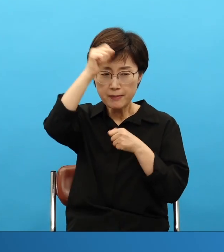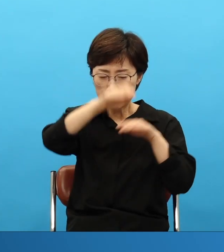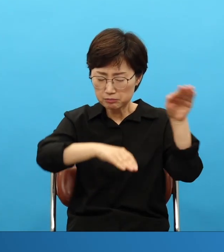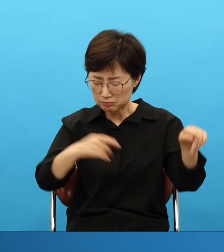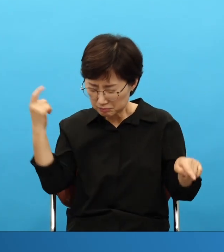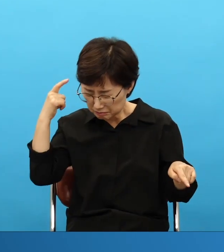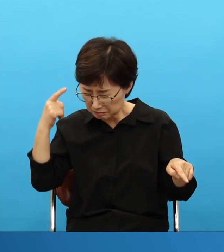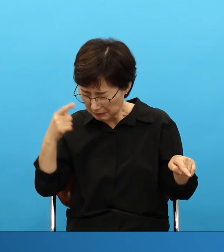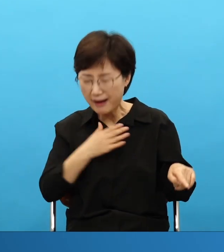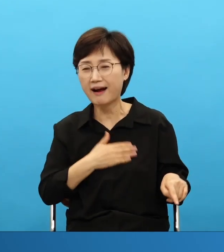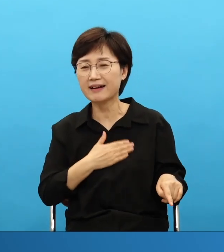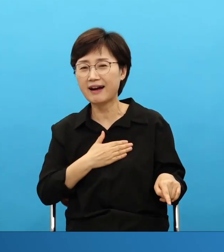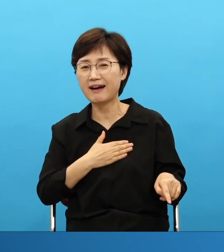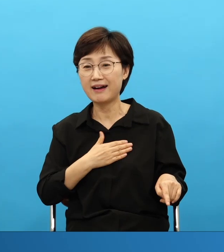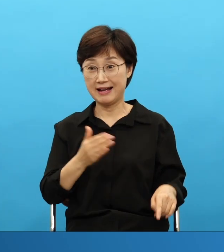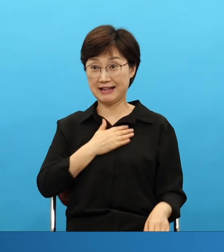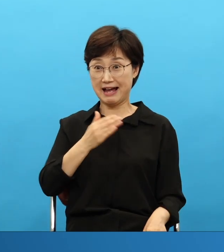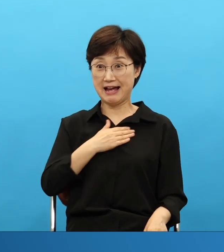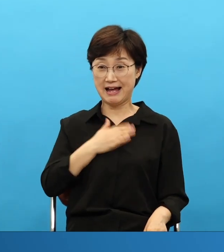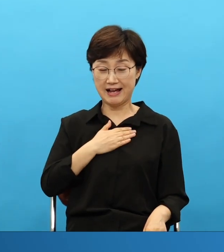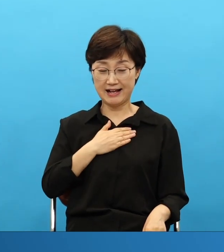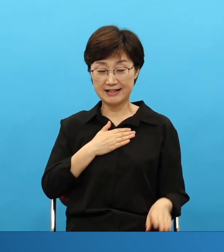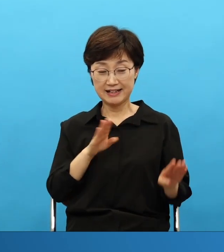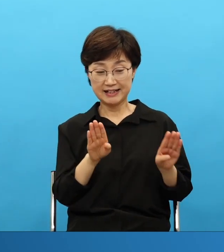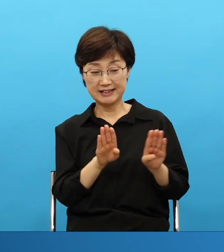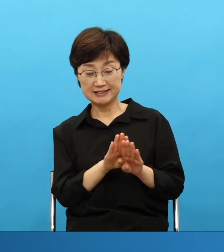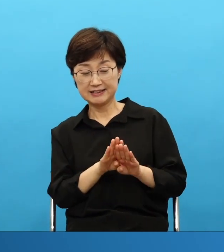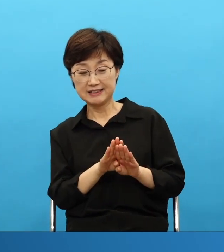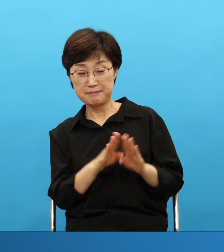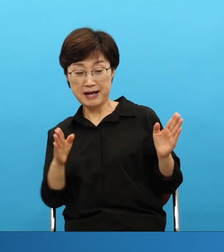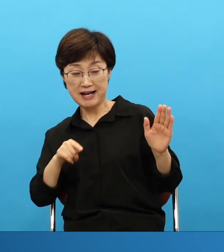알 발자국소리 듣고 걔들은